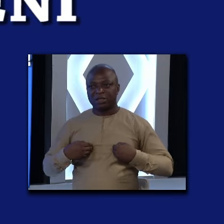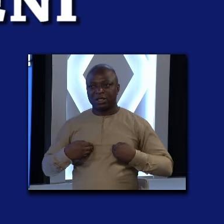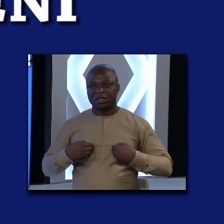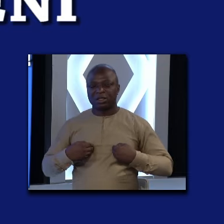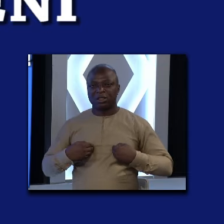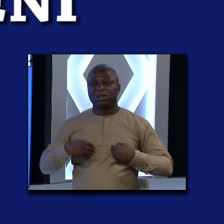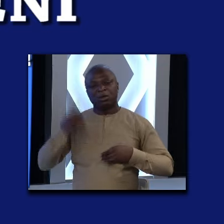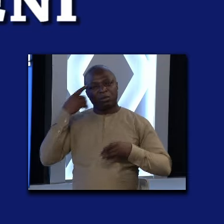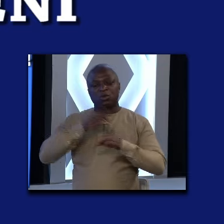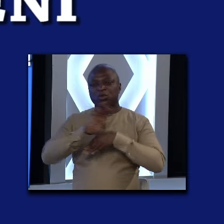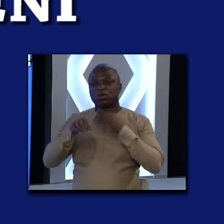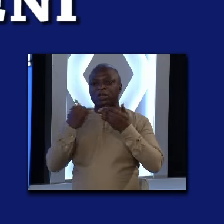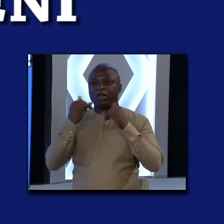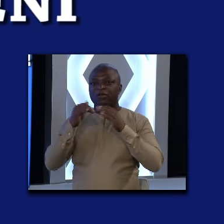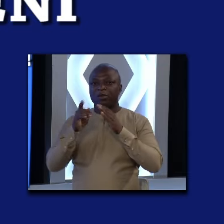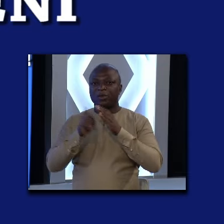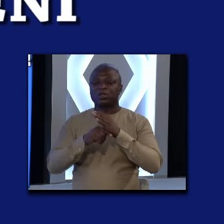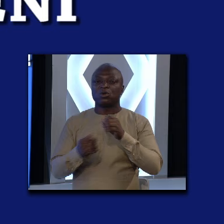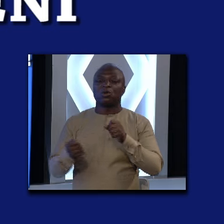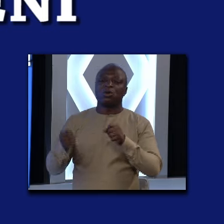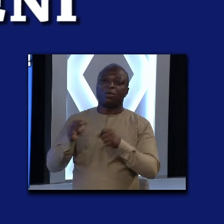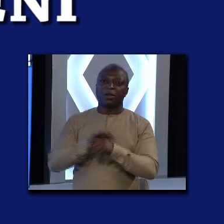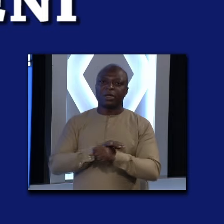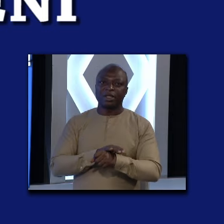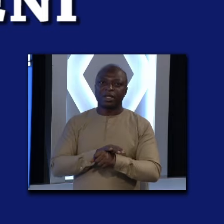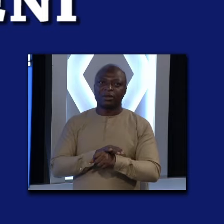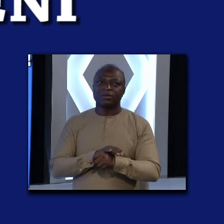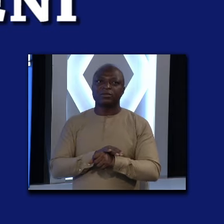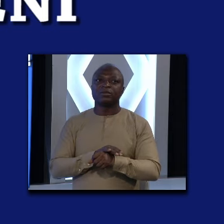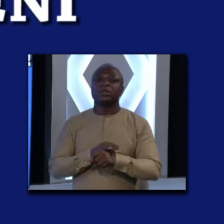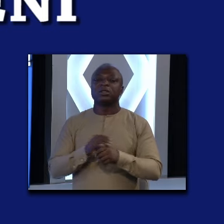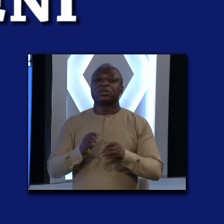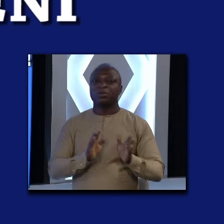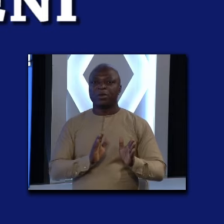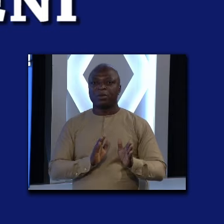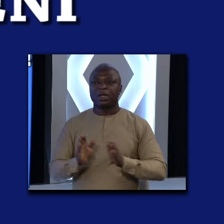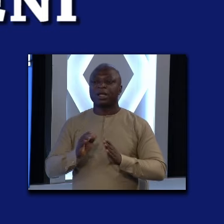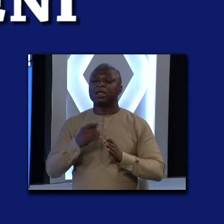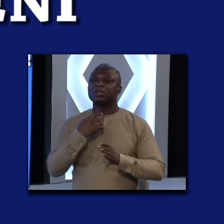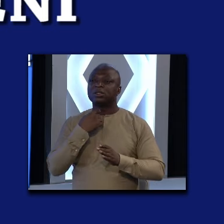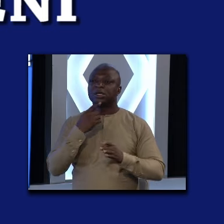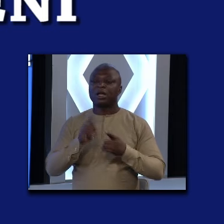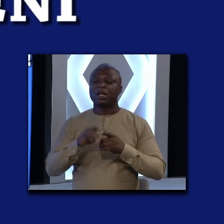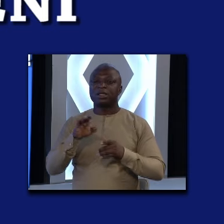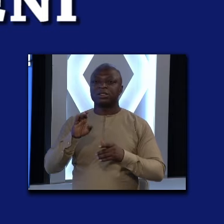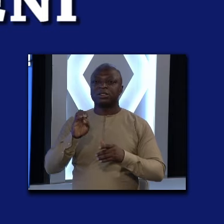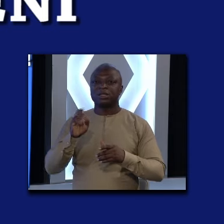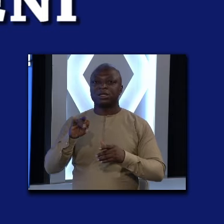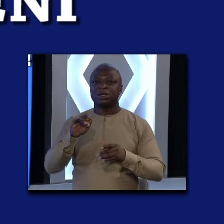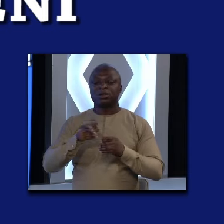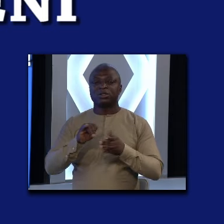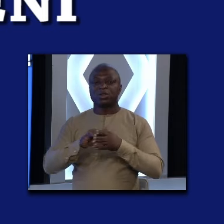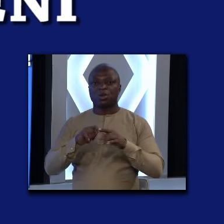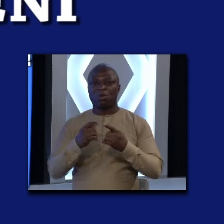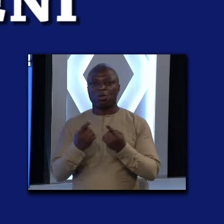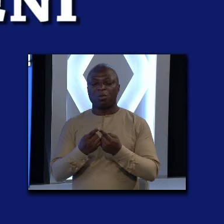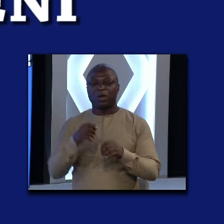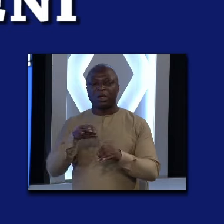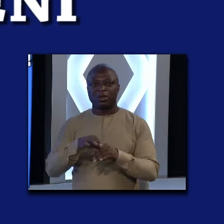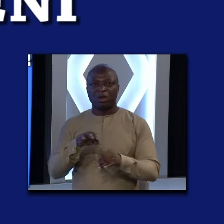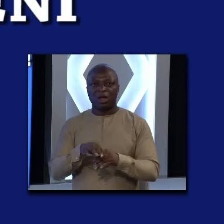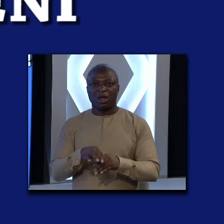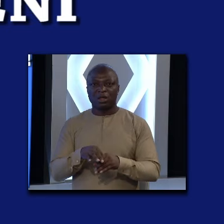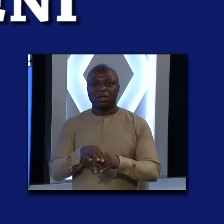Pour toute information complémentaire, s'adresser à la CENI ou à la CELI de la circonscription